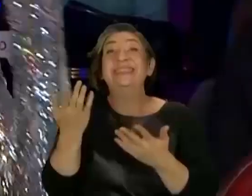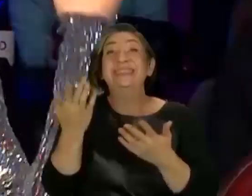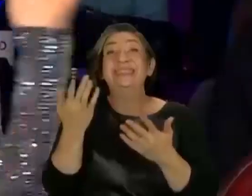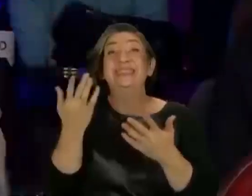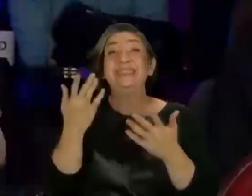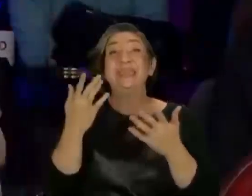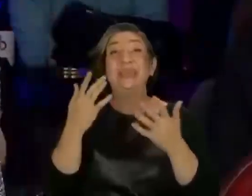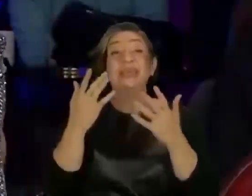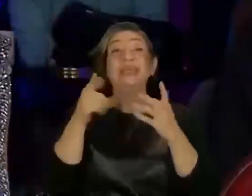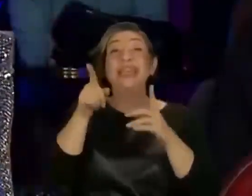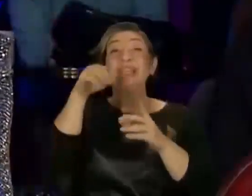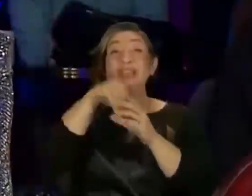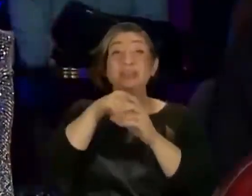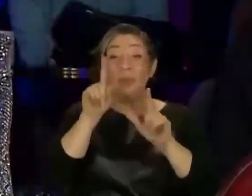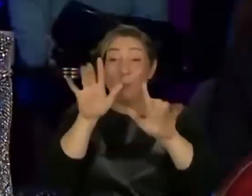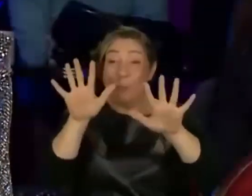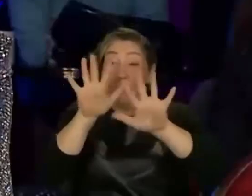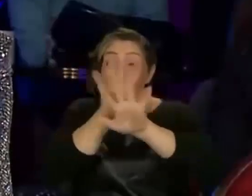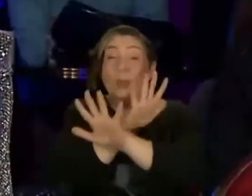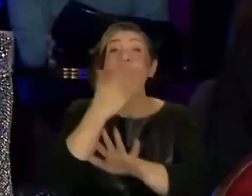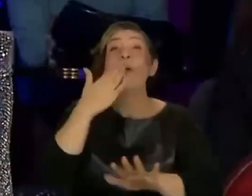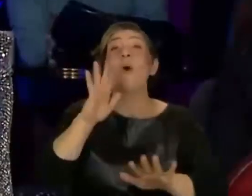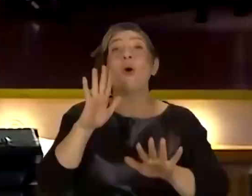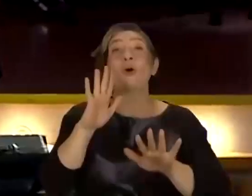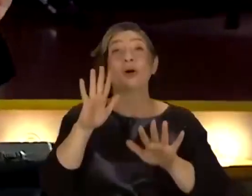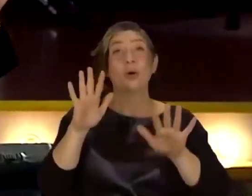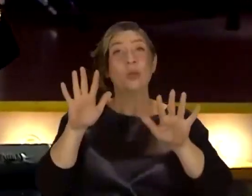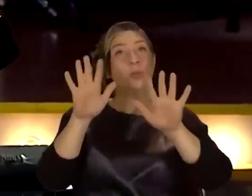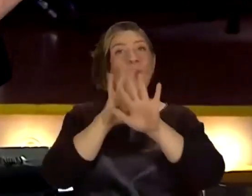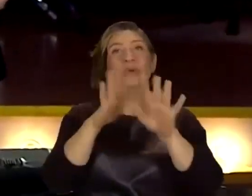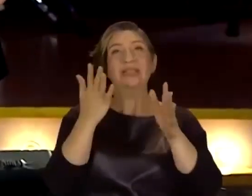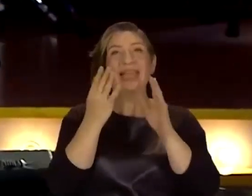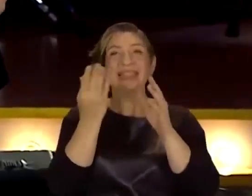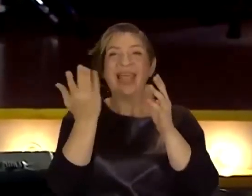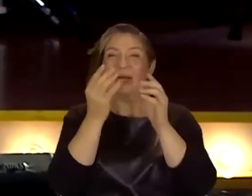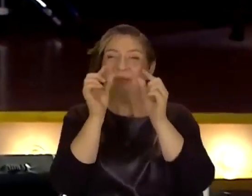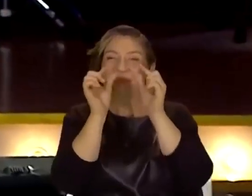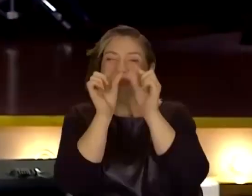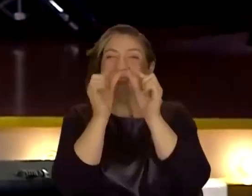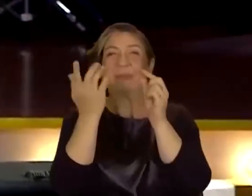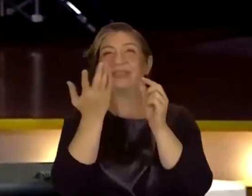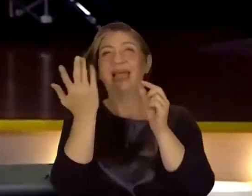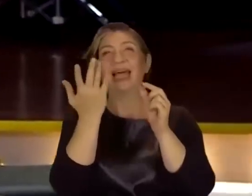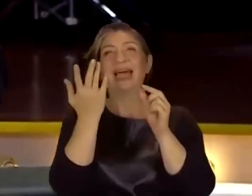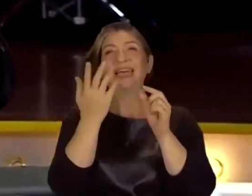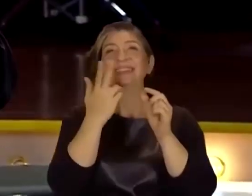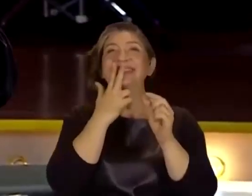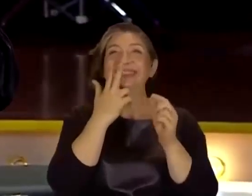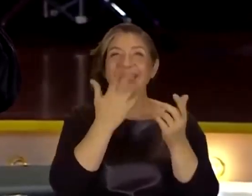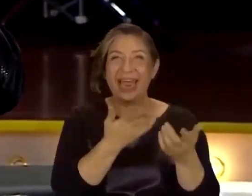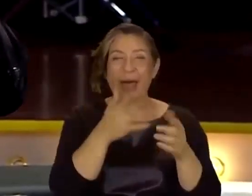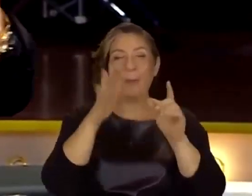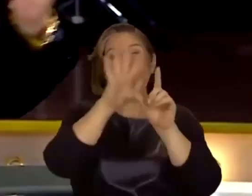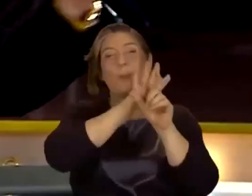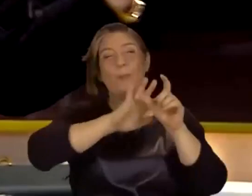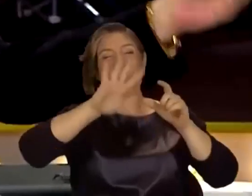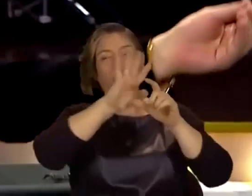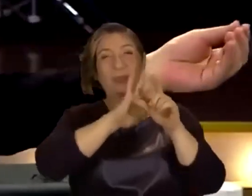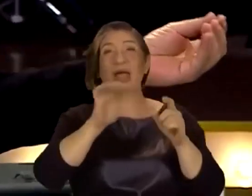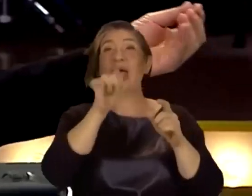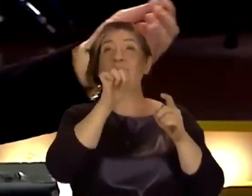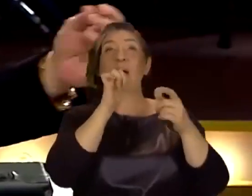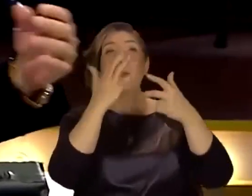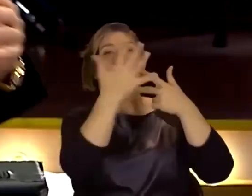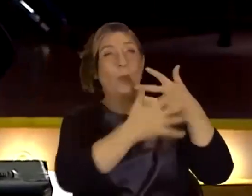yani senin için büyük. Yapılmış bir blur yok. Blur genelde daha küçük şeyler. Mesela işte sigarayı blurluyorlar değil